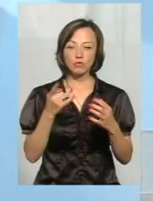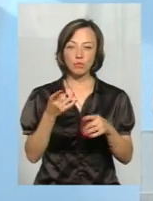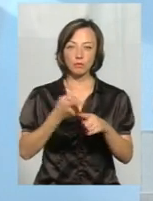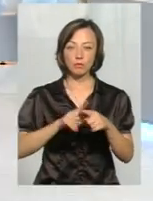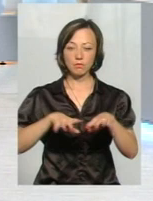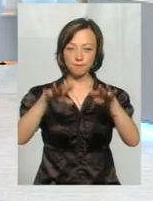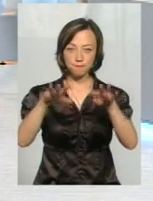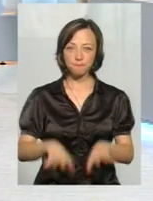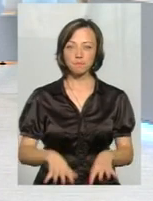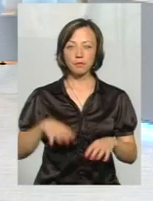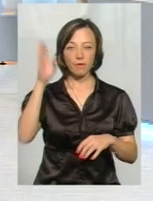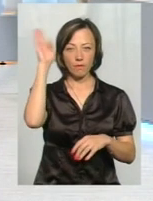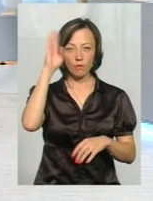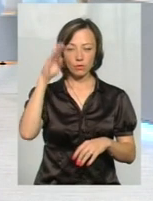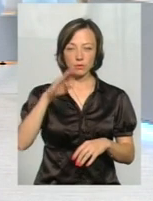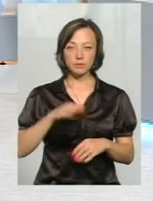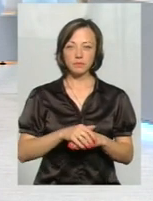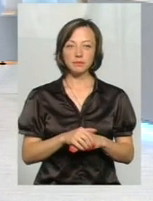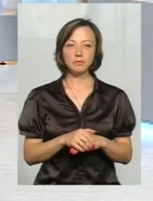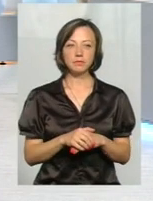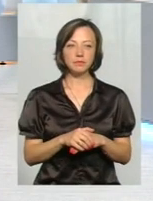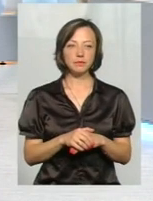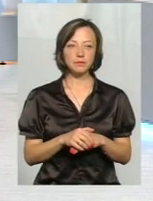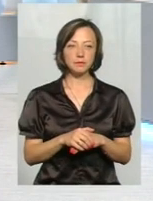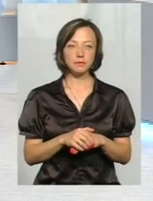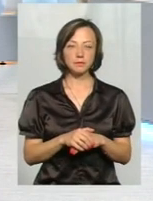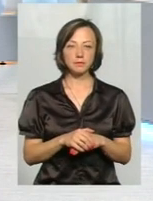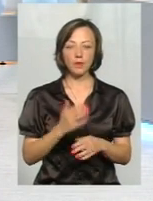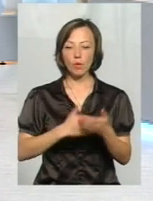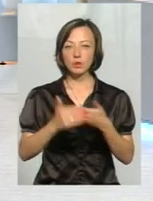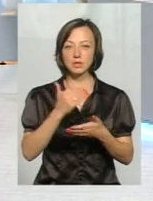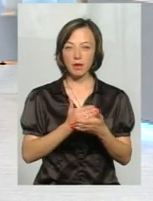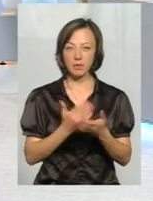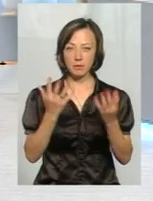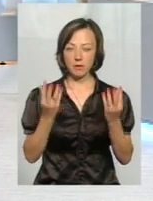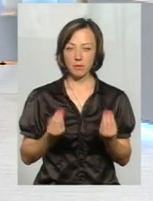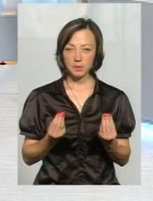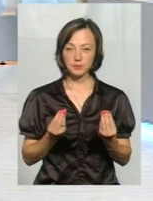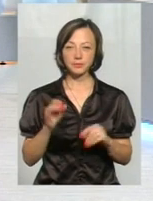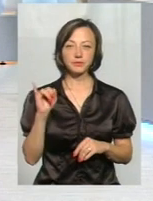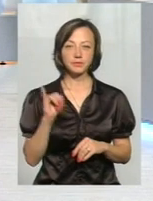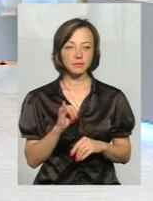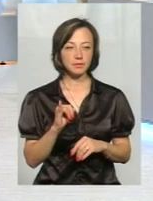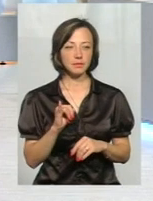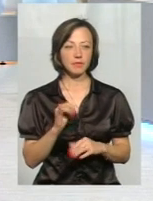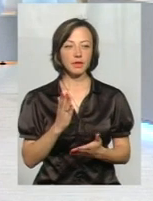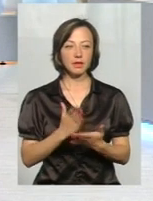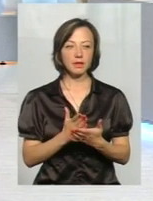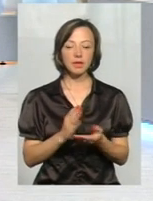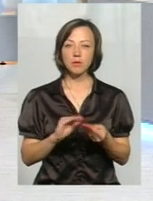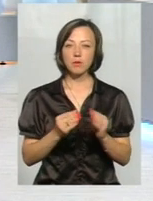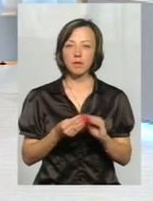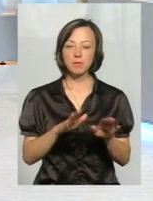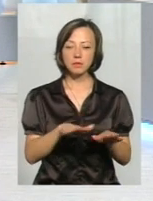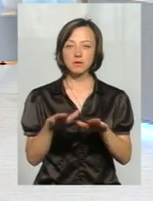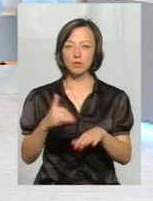той, ту кількість опадів, яка випала останніми часами. От. І є проблемні ділянки в